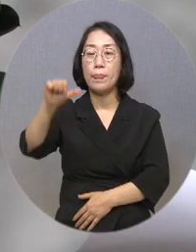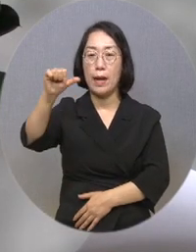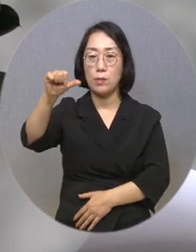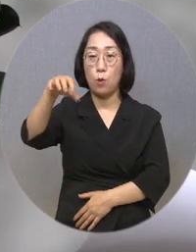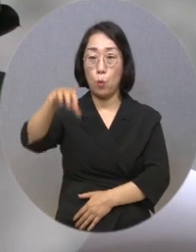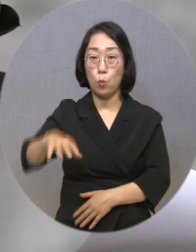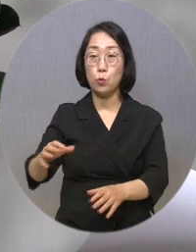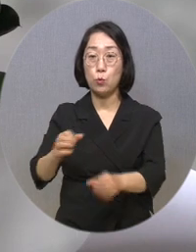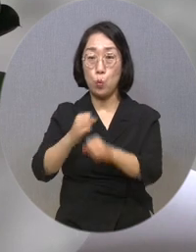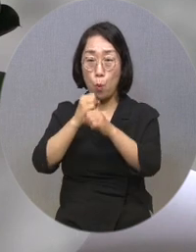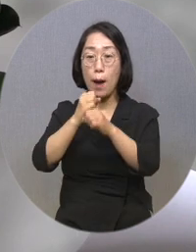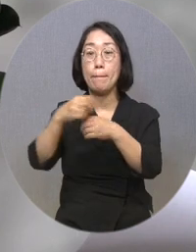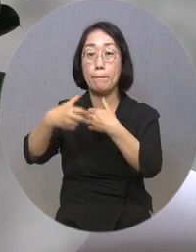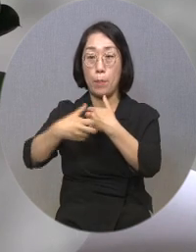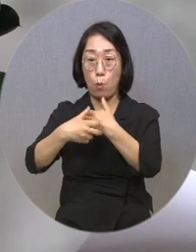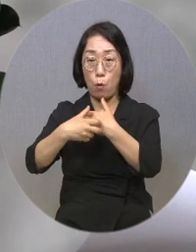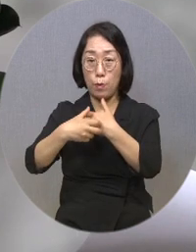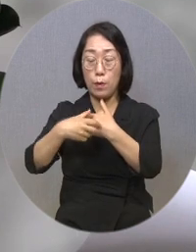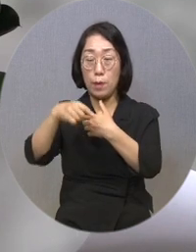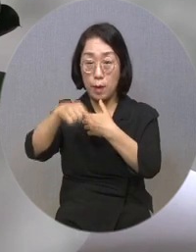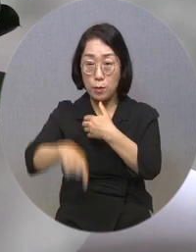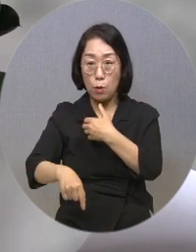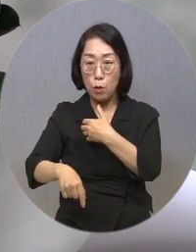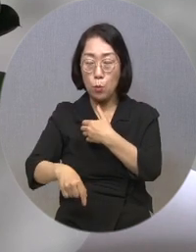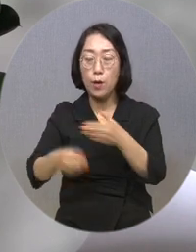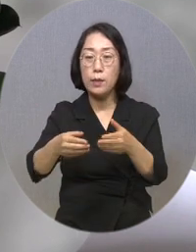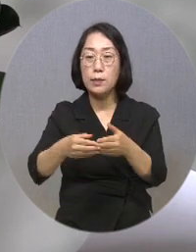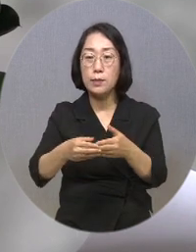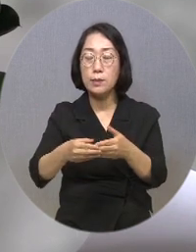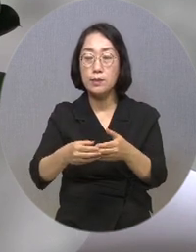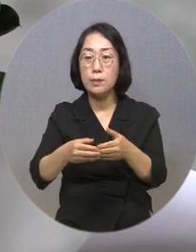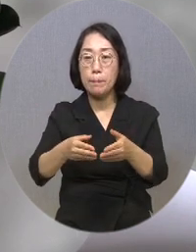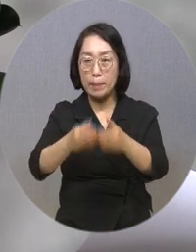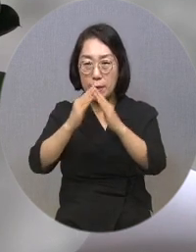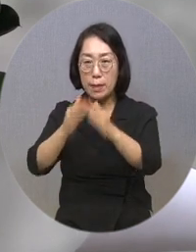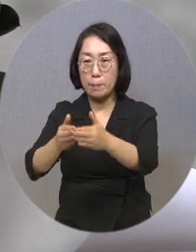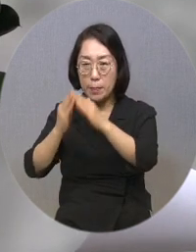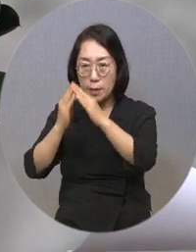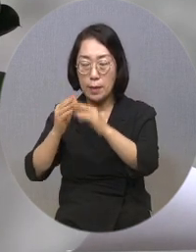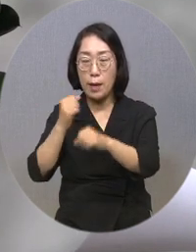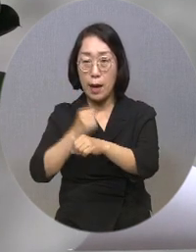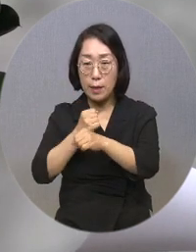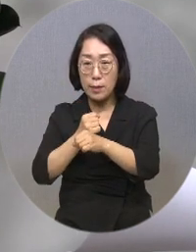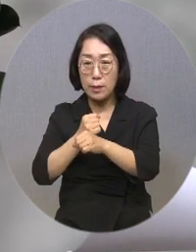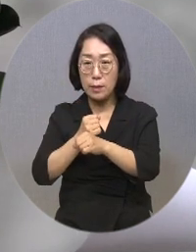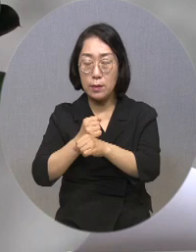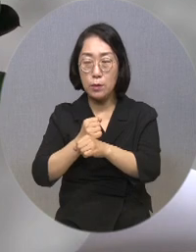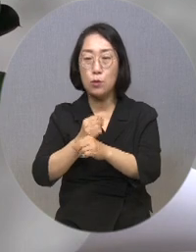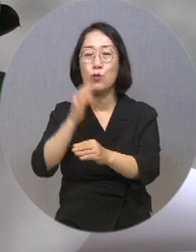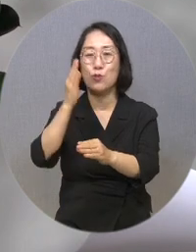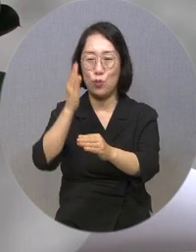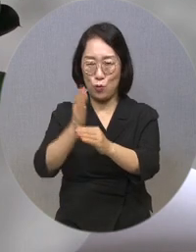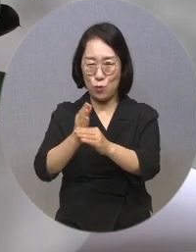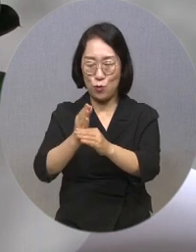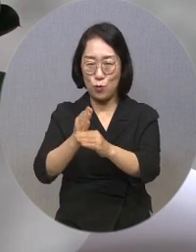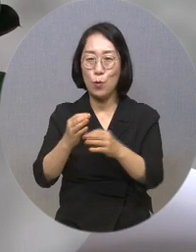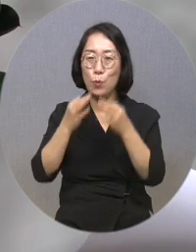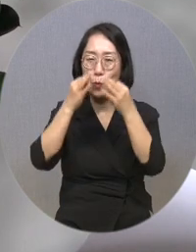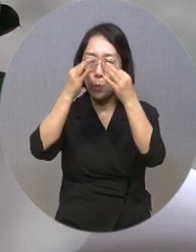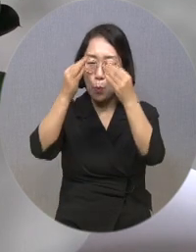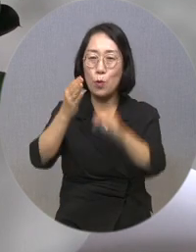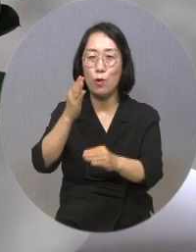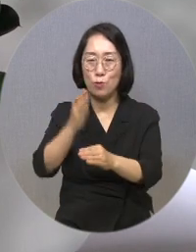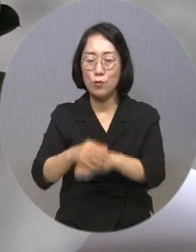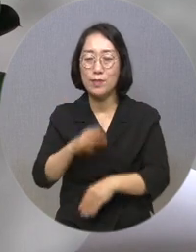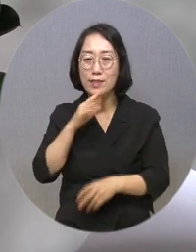종합병원이 있습니다. 이곳에 곳곳에 세워줄 수 있도록 또 주장을 하고 또 관철시킬 생각입니다. 그것이